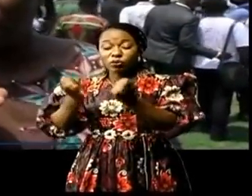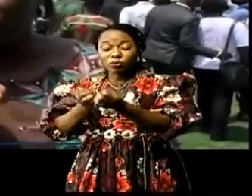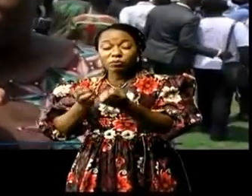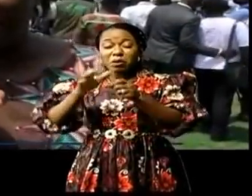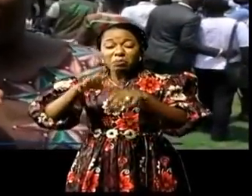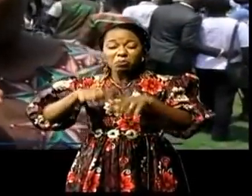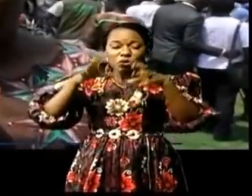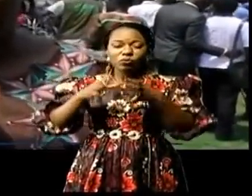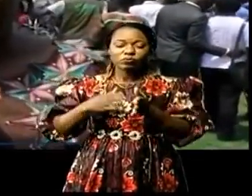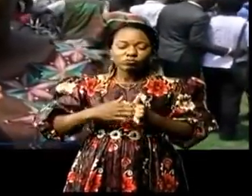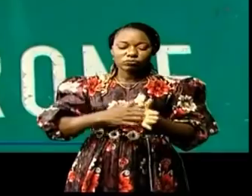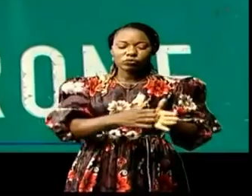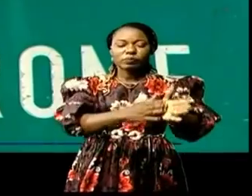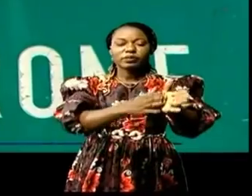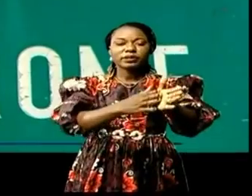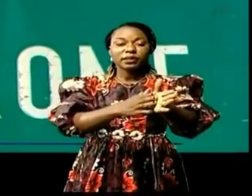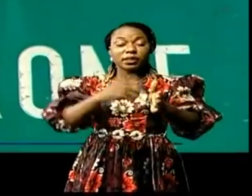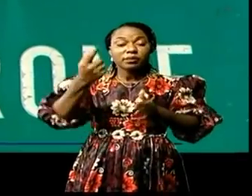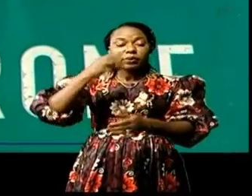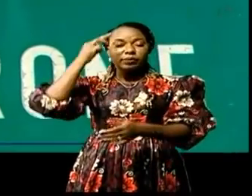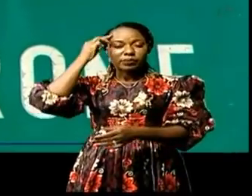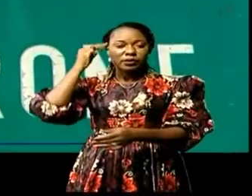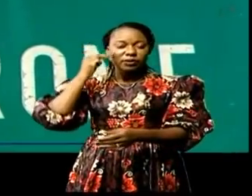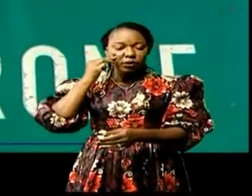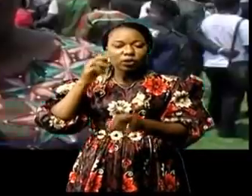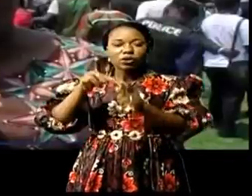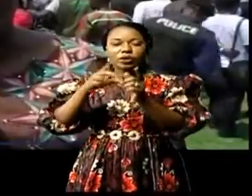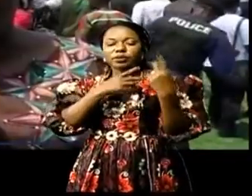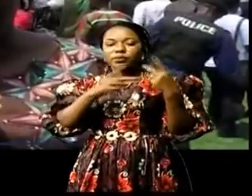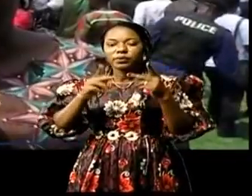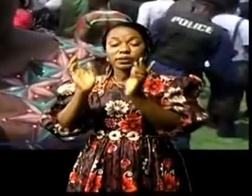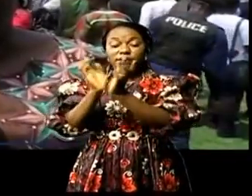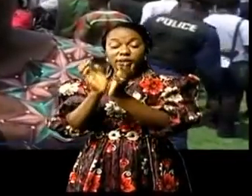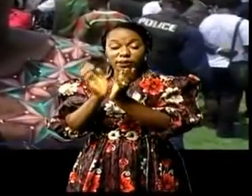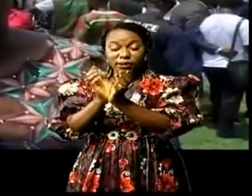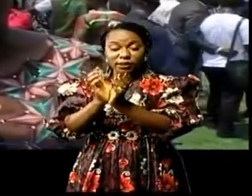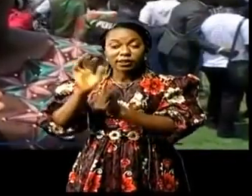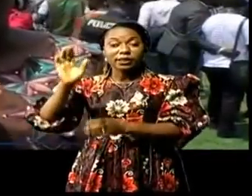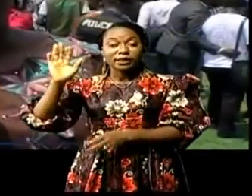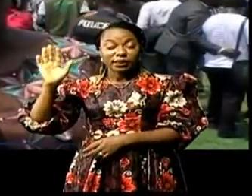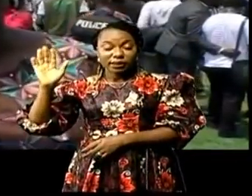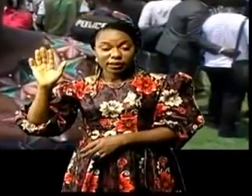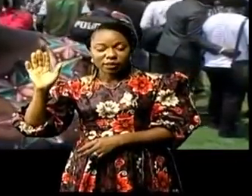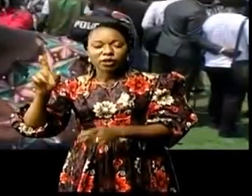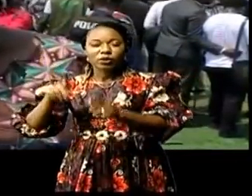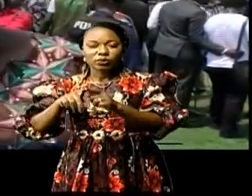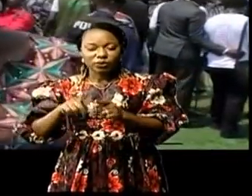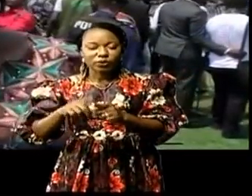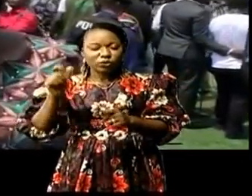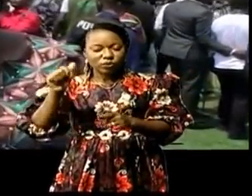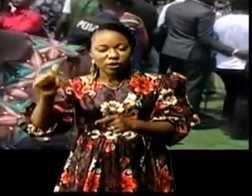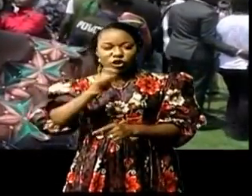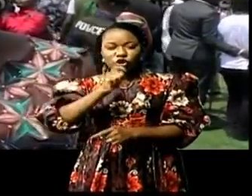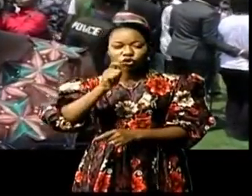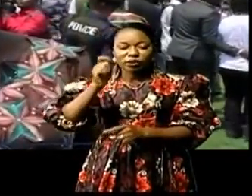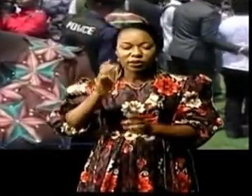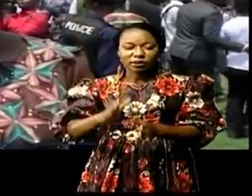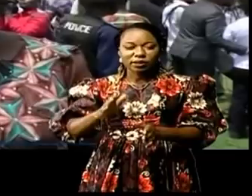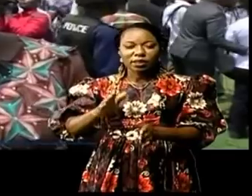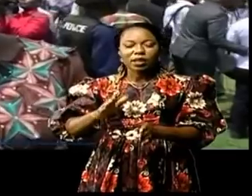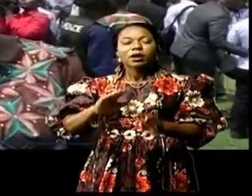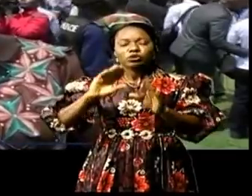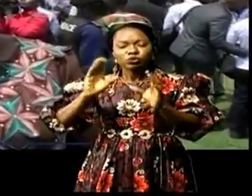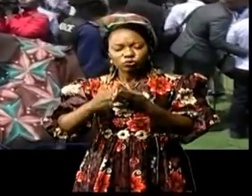délégation gouvernementale. Depuis le stade Vélodrome de Kitambo, Pati Tondo Angukizunda et bienvenue